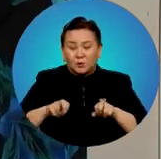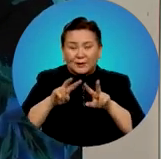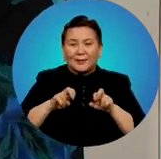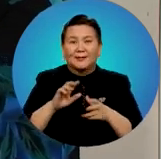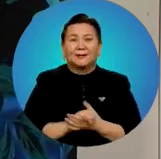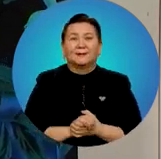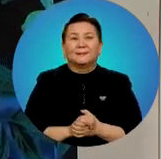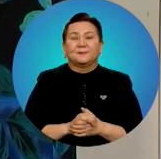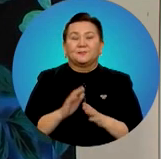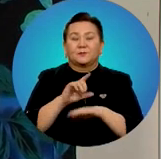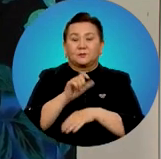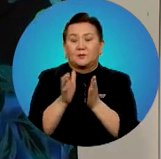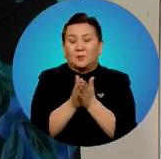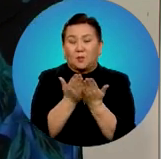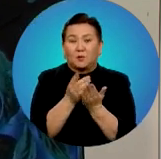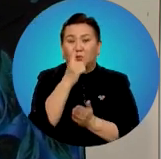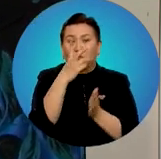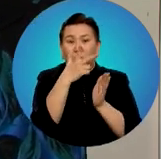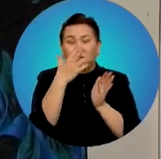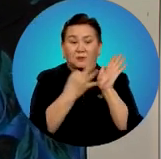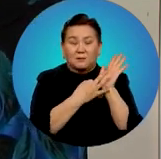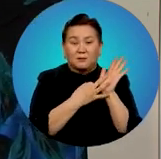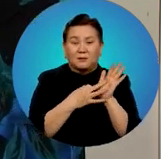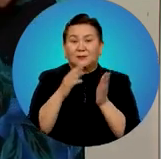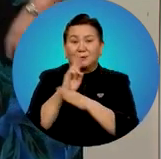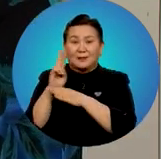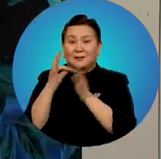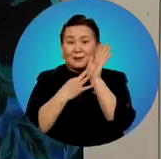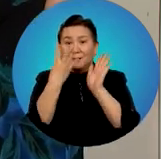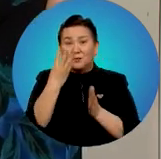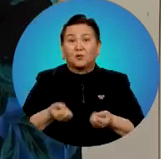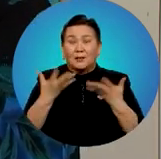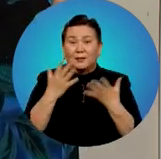За сурхчгийн 138-р хуудасны дасгал 84-ийг гаргараа хөвтдөө.